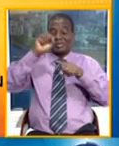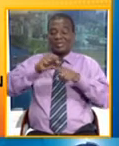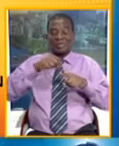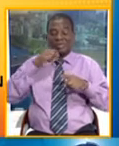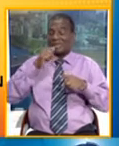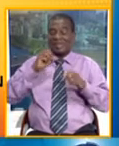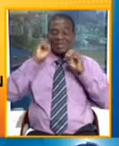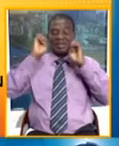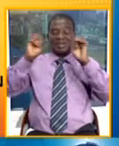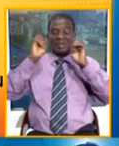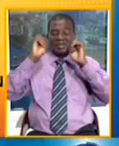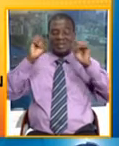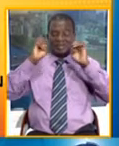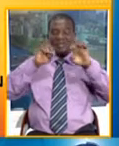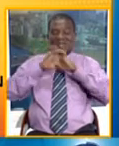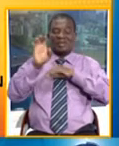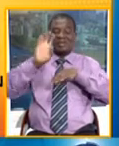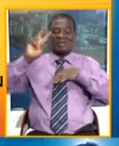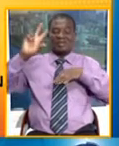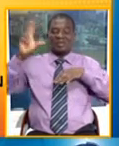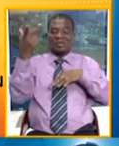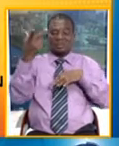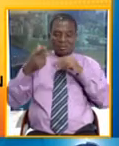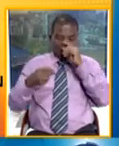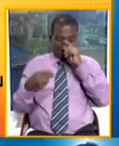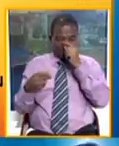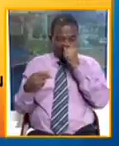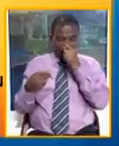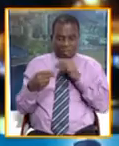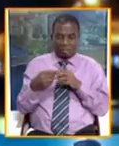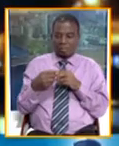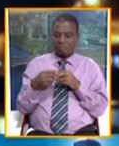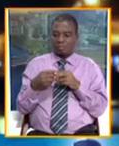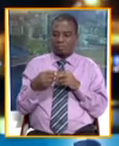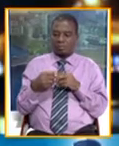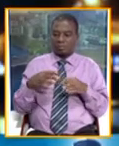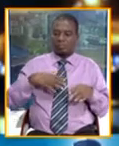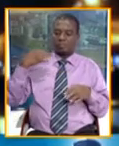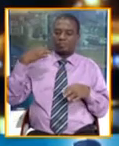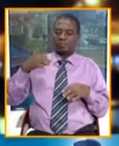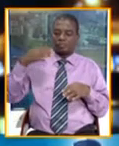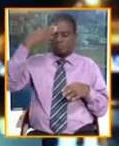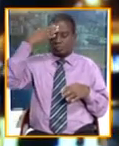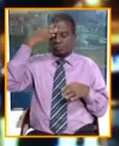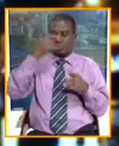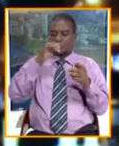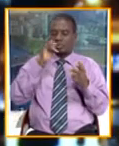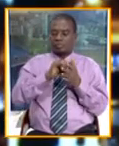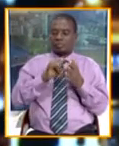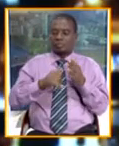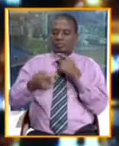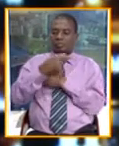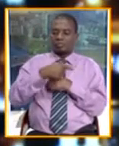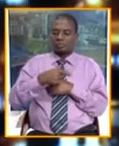du ministère de l'Éducation nationale et de l'alphabétisation. Les candidats ont connu cette journée des